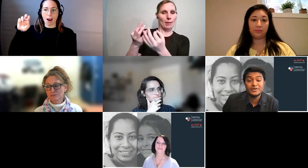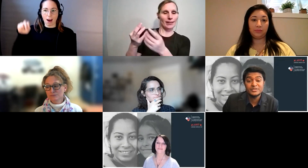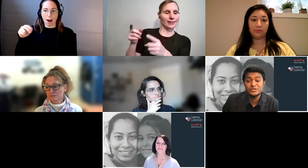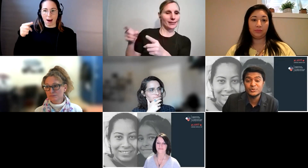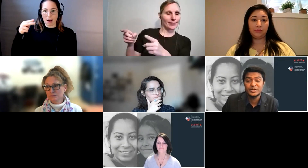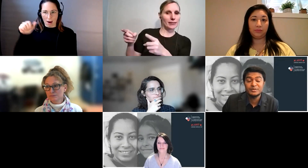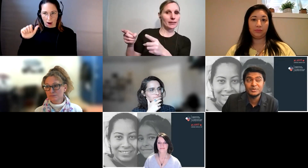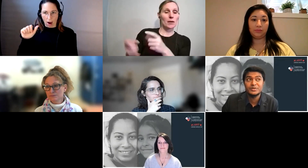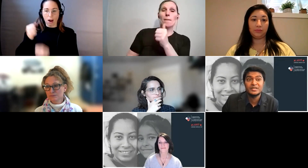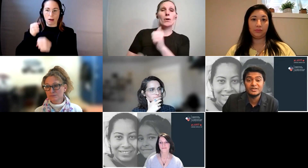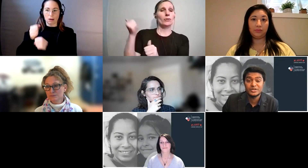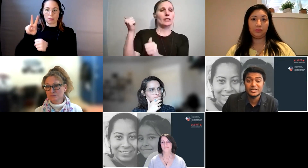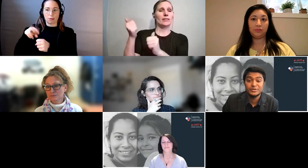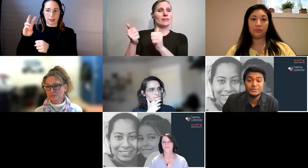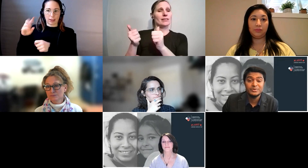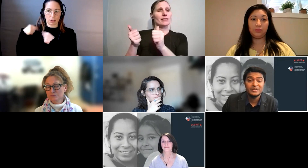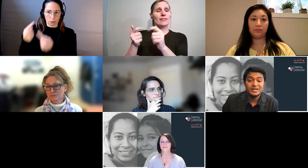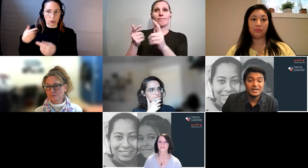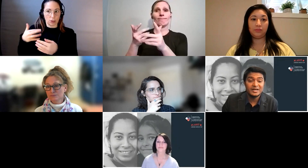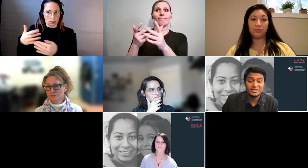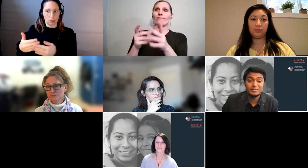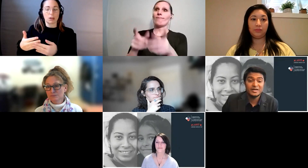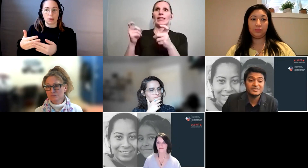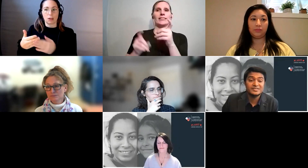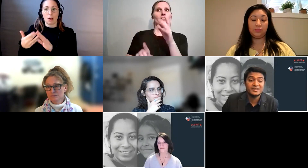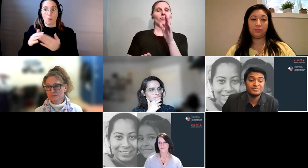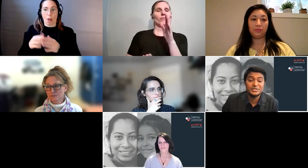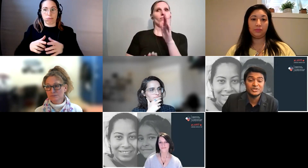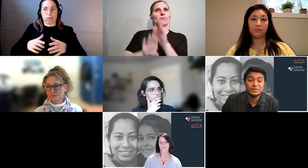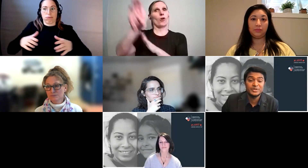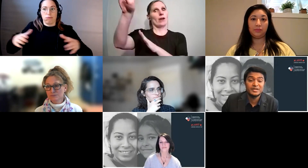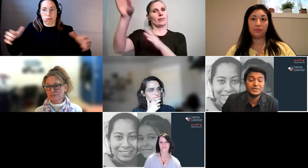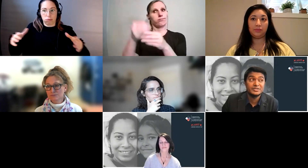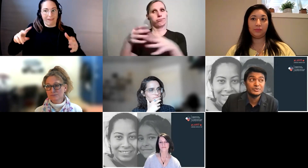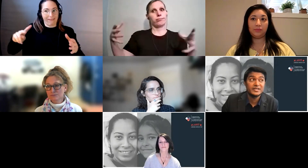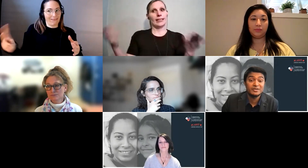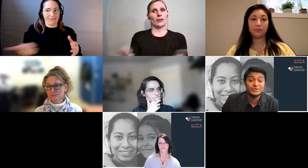est devenue une des communautés qui grandit le plus vite en Ontario,